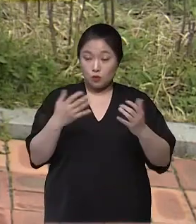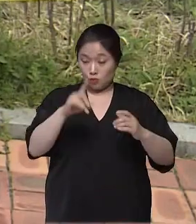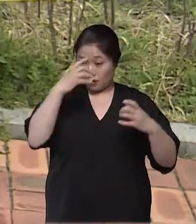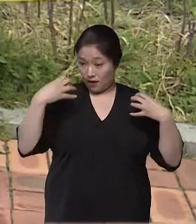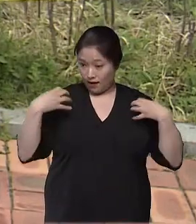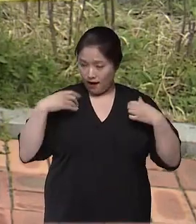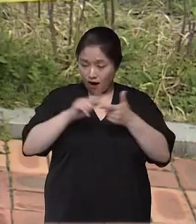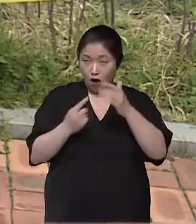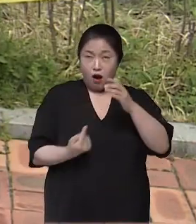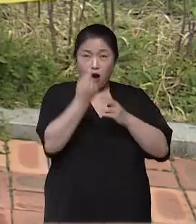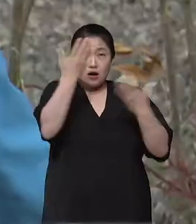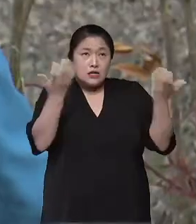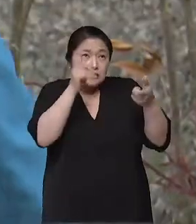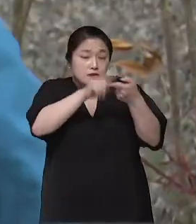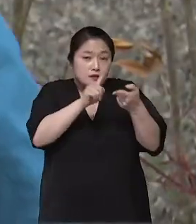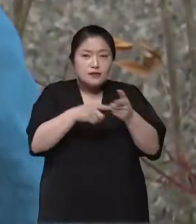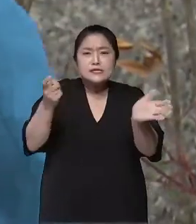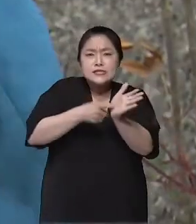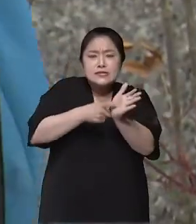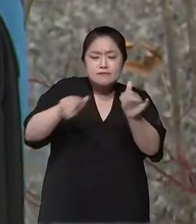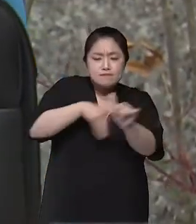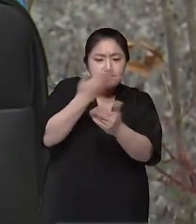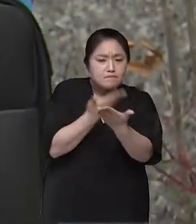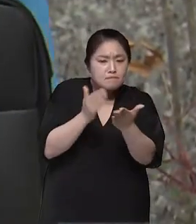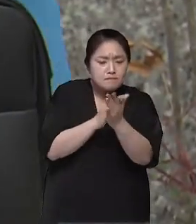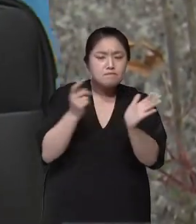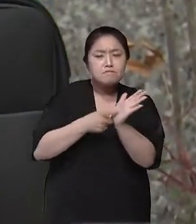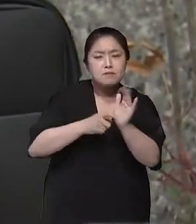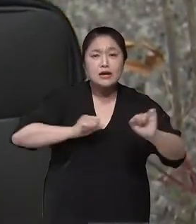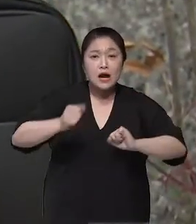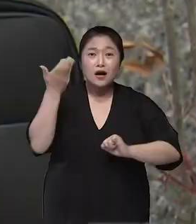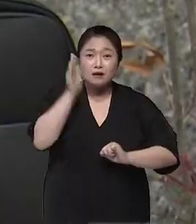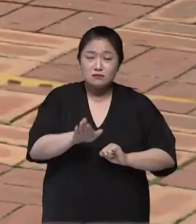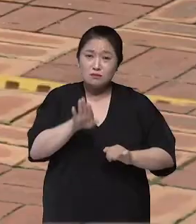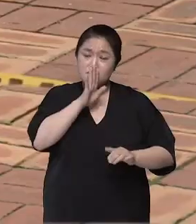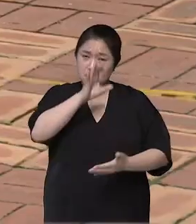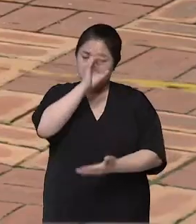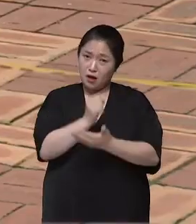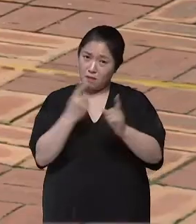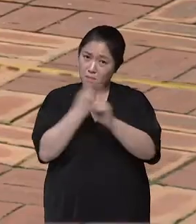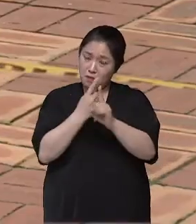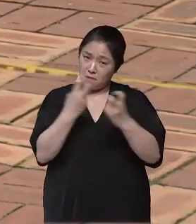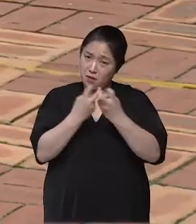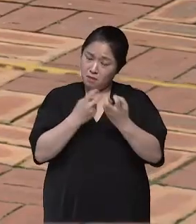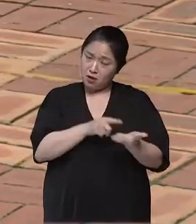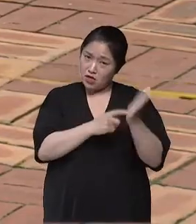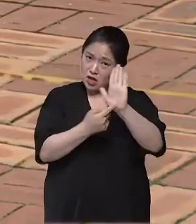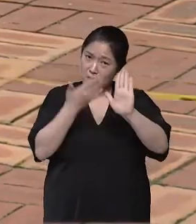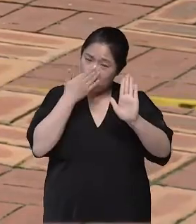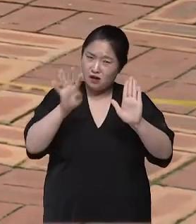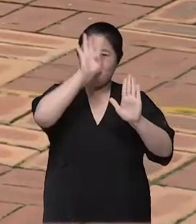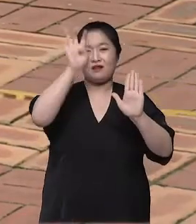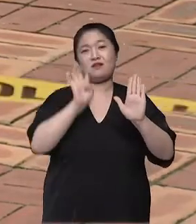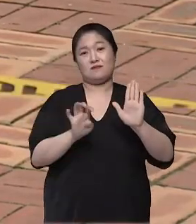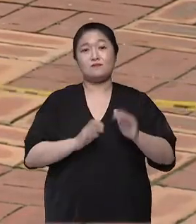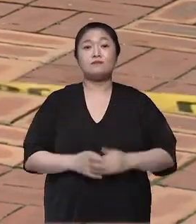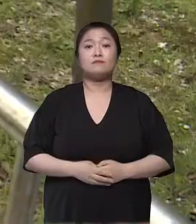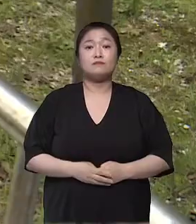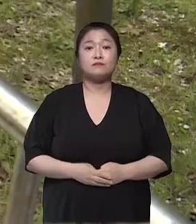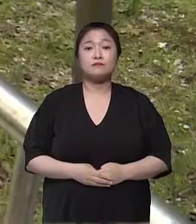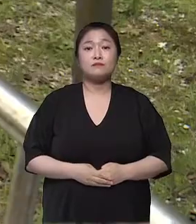9기 고층 외벽 작업에 대한 긴급 현장 점검에 나섰지만 제대로 된 개선안이 나올 수 있을지 의문입니다